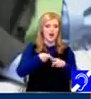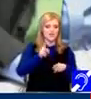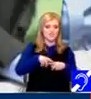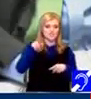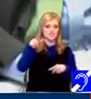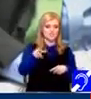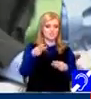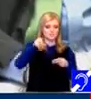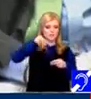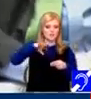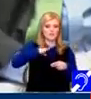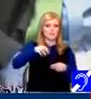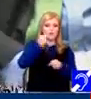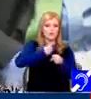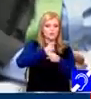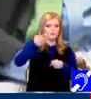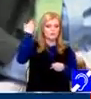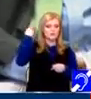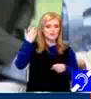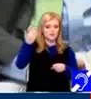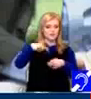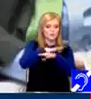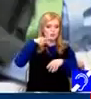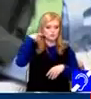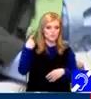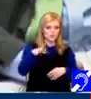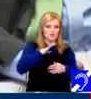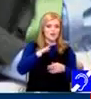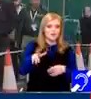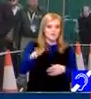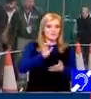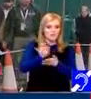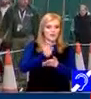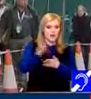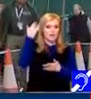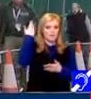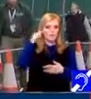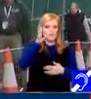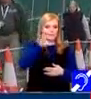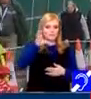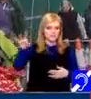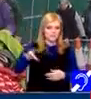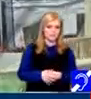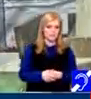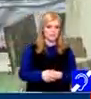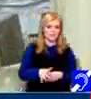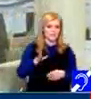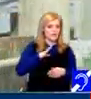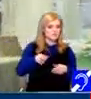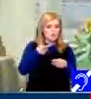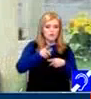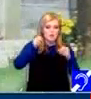a type developed by Russia. It is not a weapon which can be manufactured by non-state actors. It is